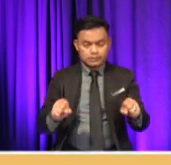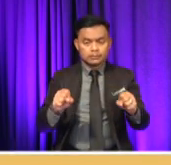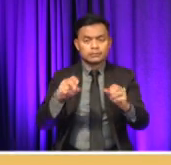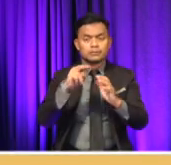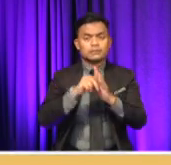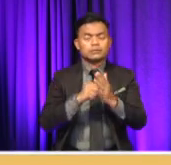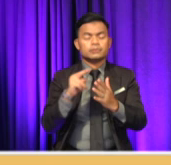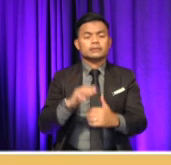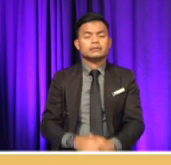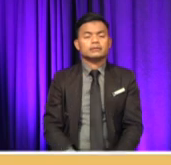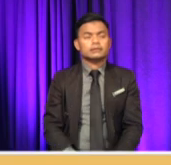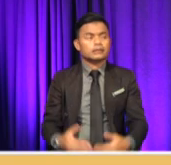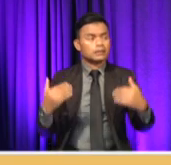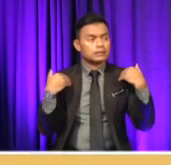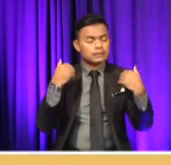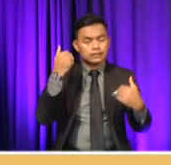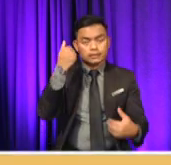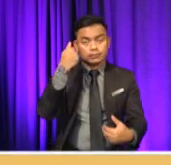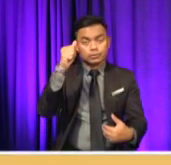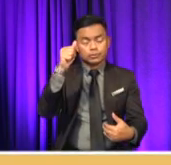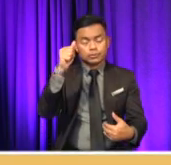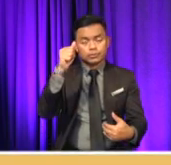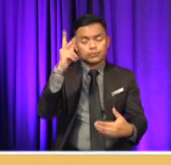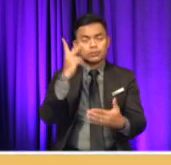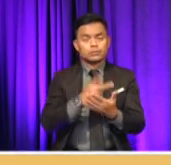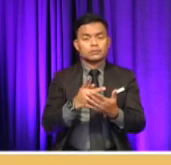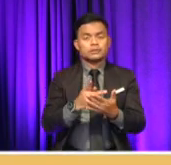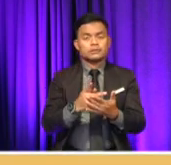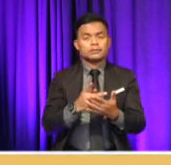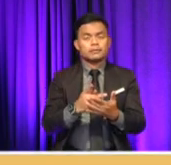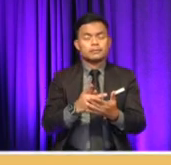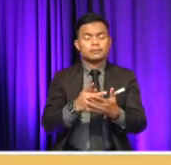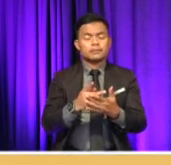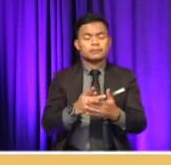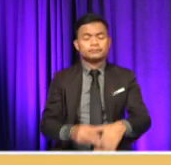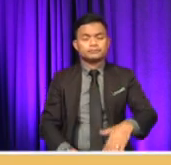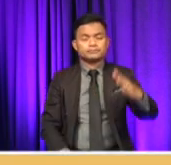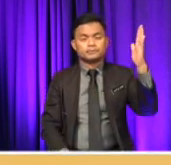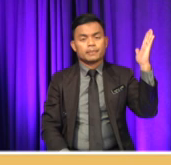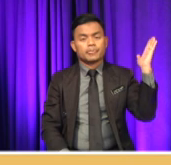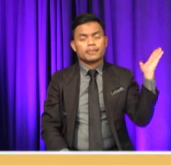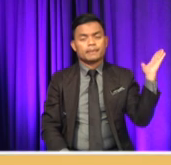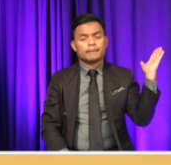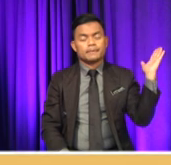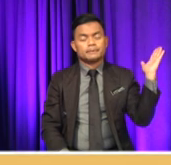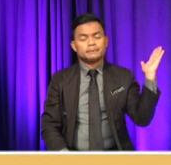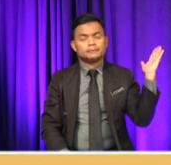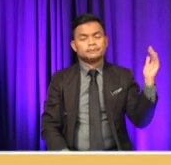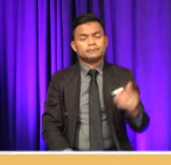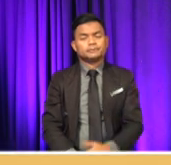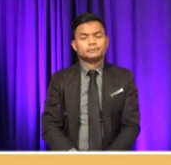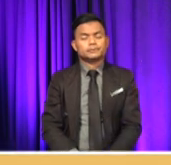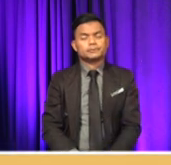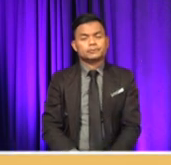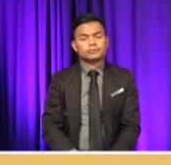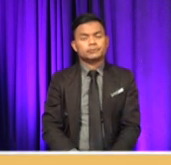Oh banyak 10 komponen Oke kita ada pemanfaat penerima pengering penapis udara